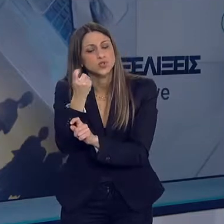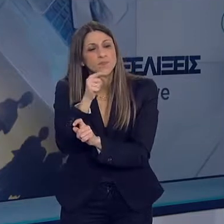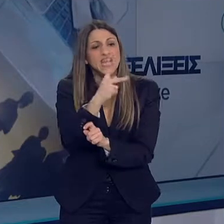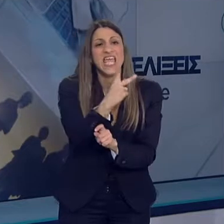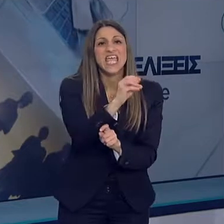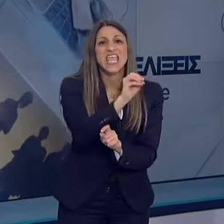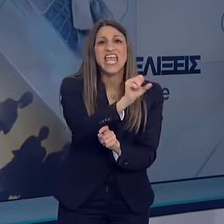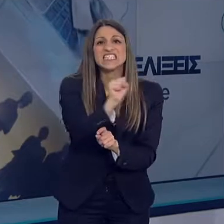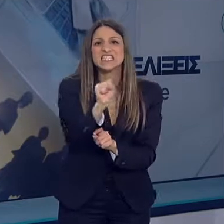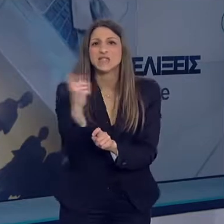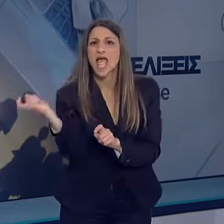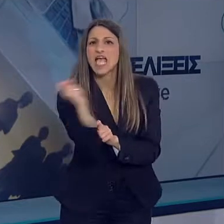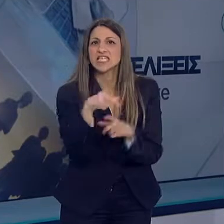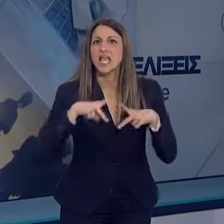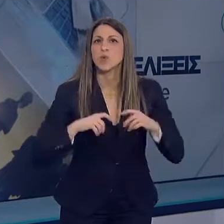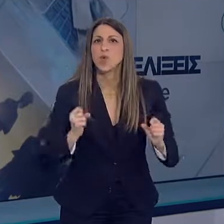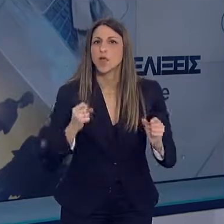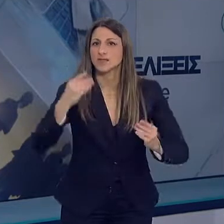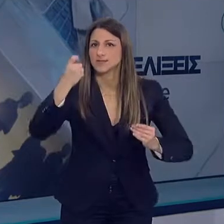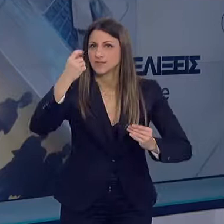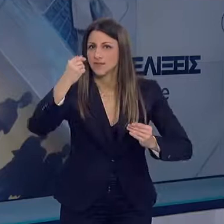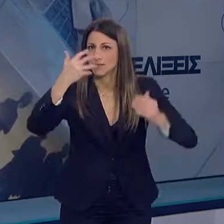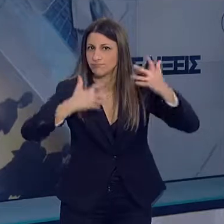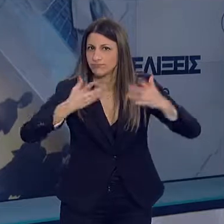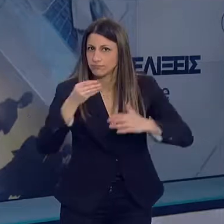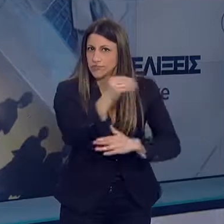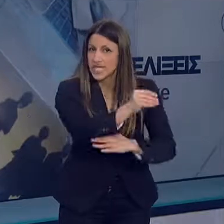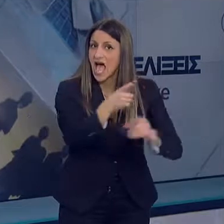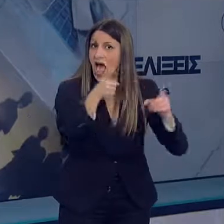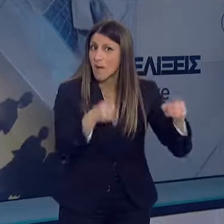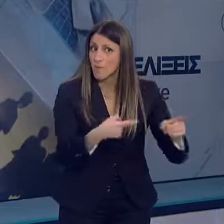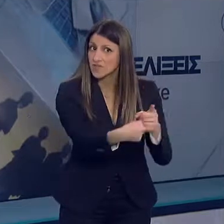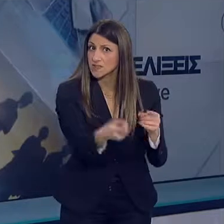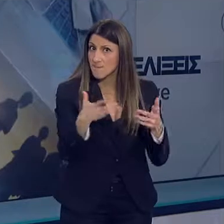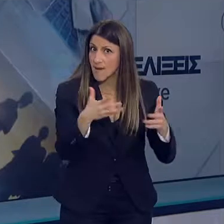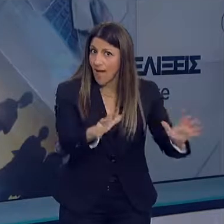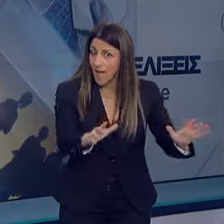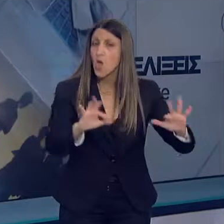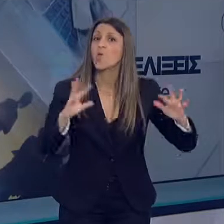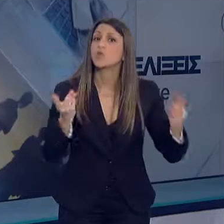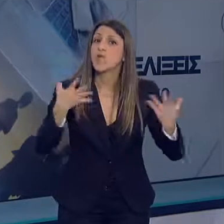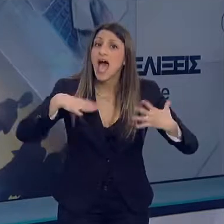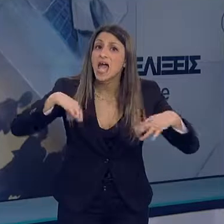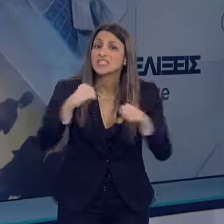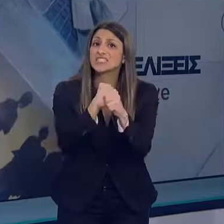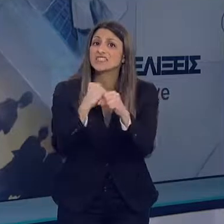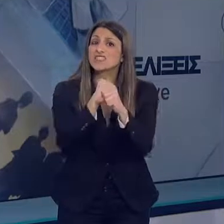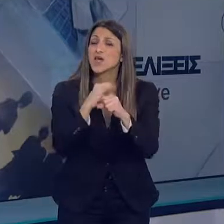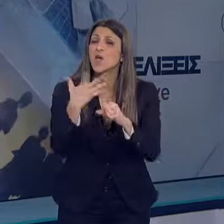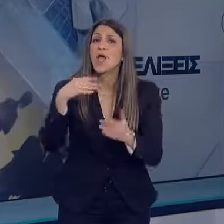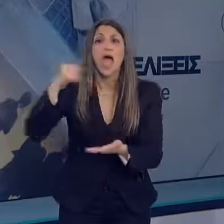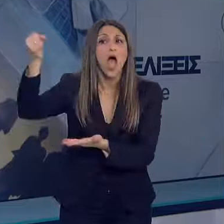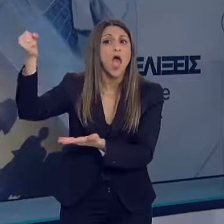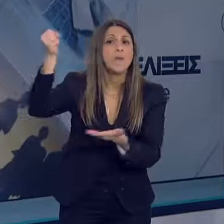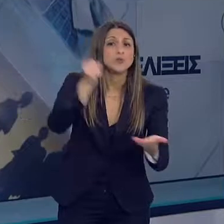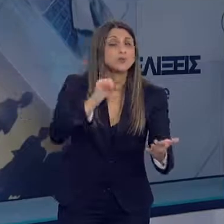το ΚΕΣΥ έχει στείλει στο Υπουργείο Υγείας κοστολόγηση. Έχετε βγάλει σχετική απόφαση? Πότε θα ξεκινήσει η συνταγογράφηση και η αποζημίωση από